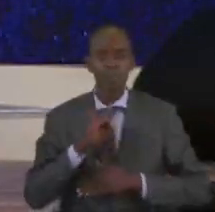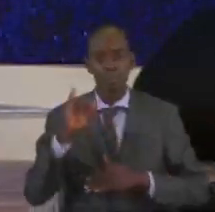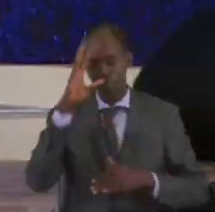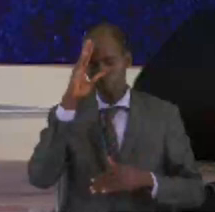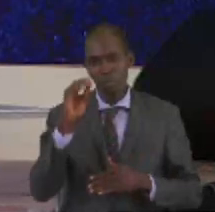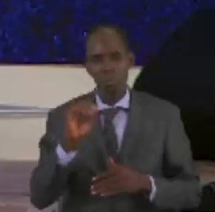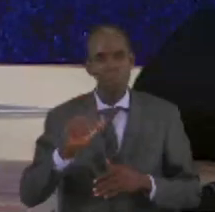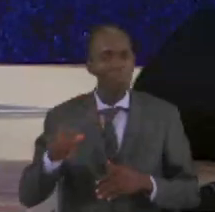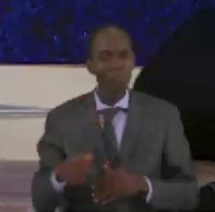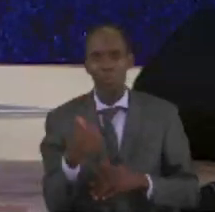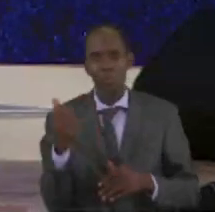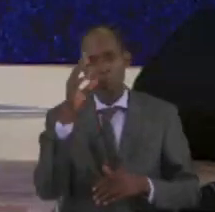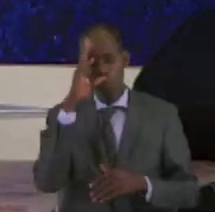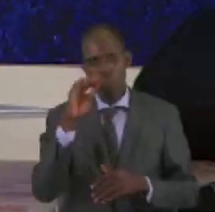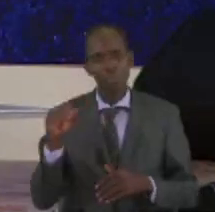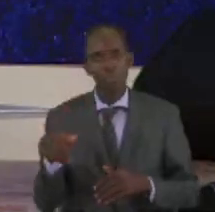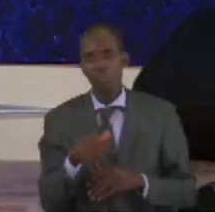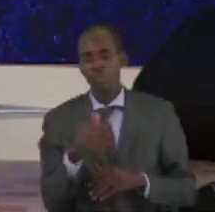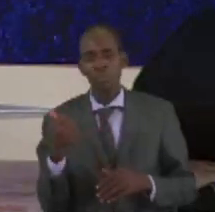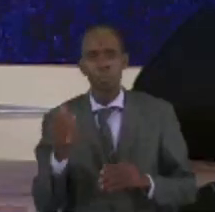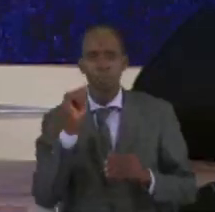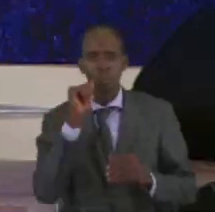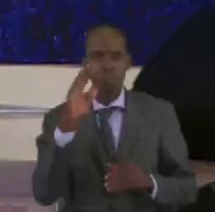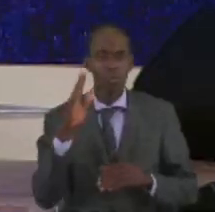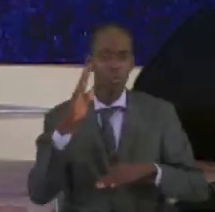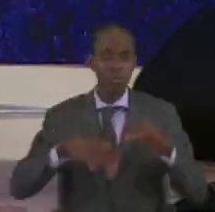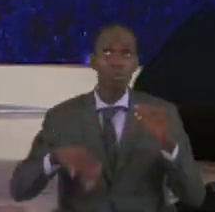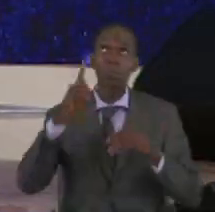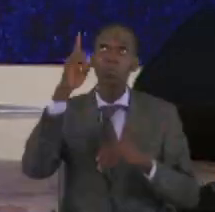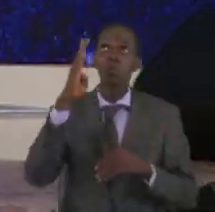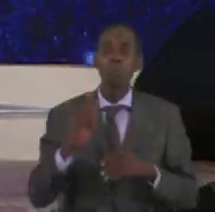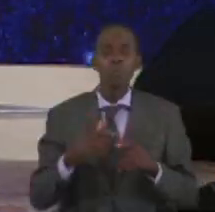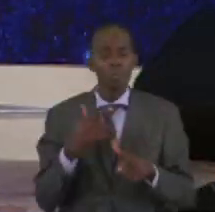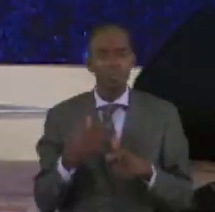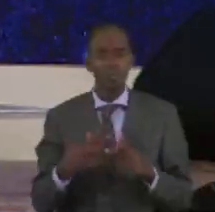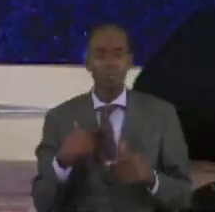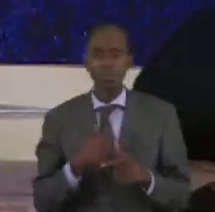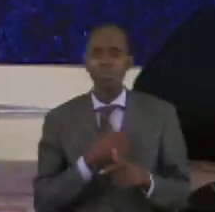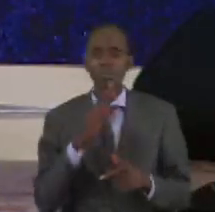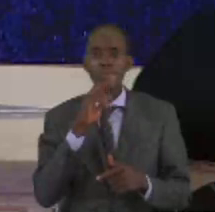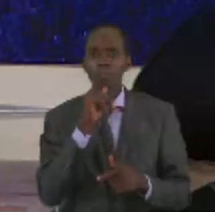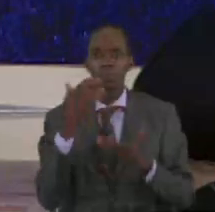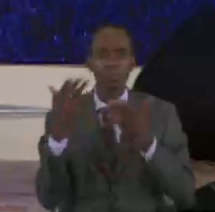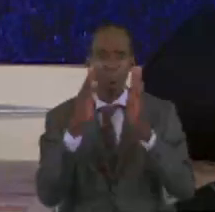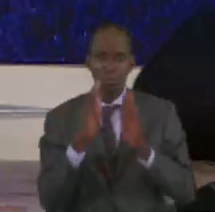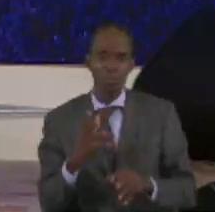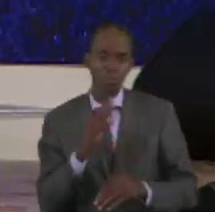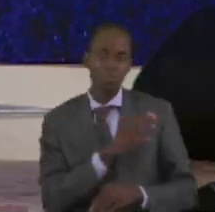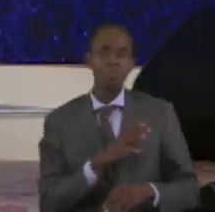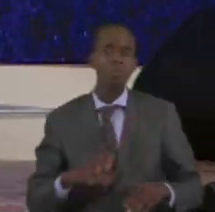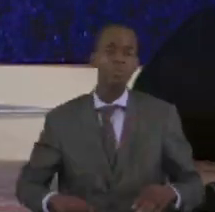de plaire à l'homme, tout homme, toute femme plutôt qu'à Dieu, donc on n'est pas serviteur de